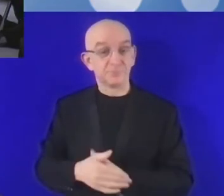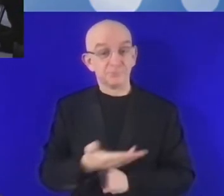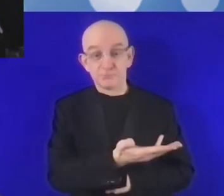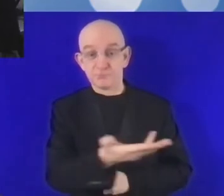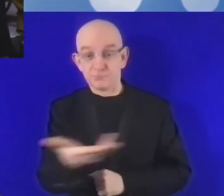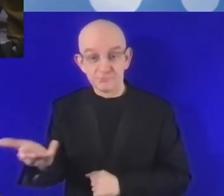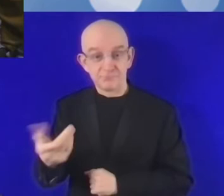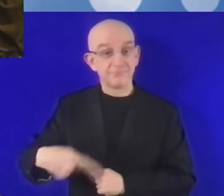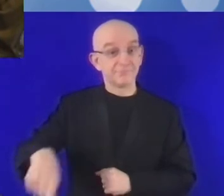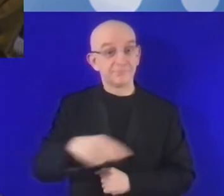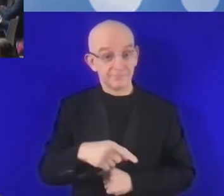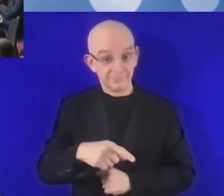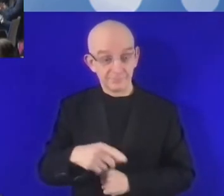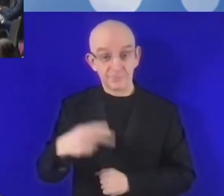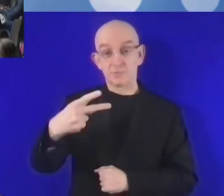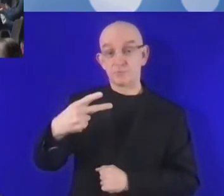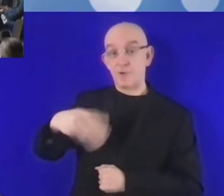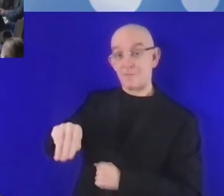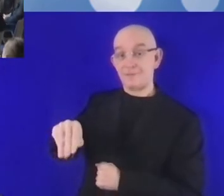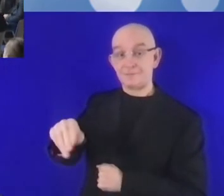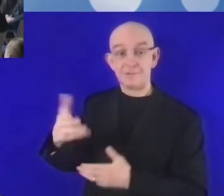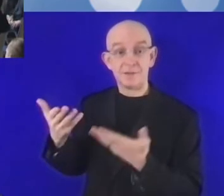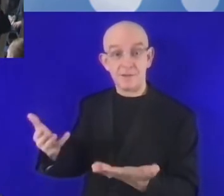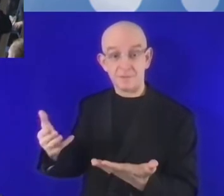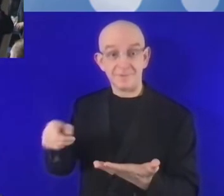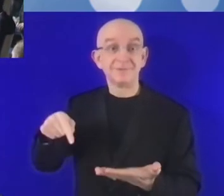ministre, M. Mateusz Morawiecki, est ici avec nous.